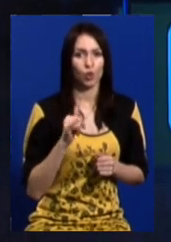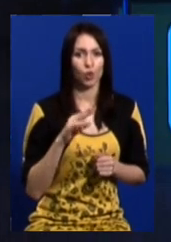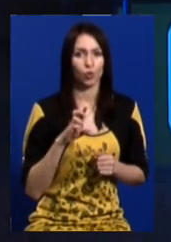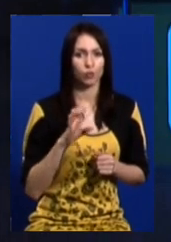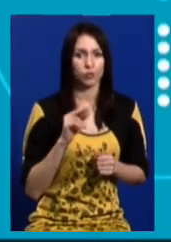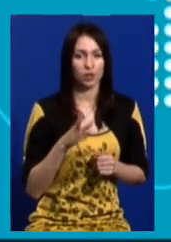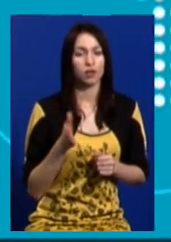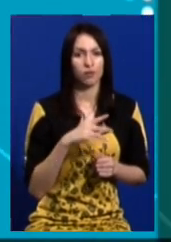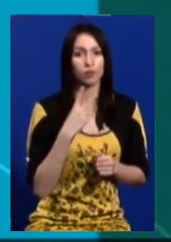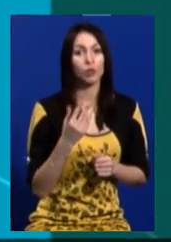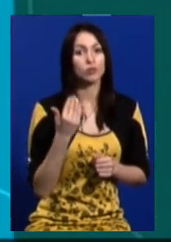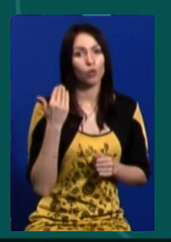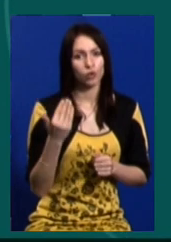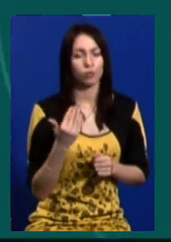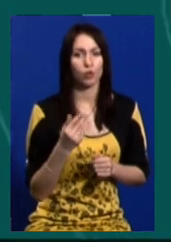сюжет.